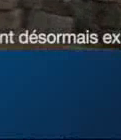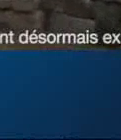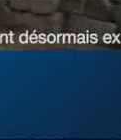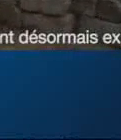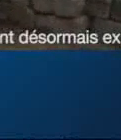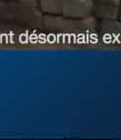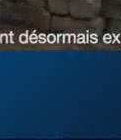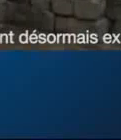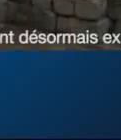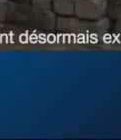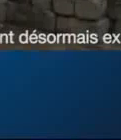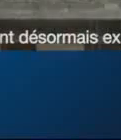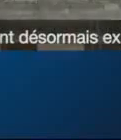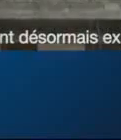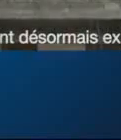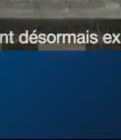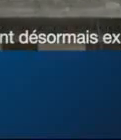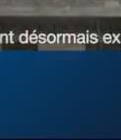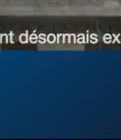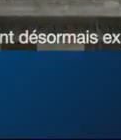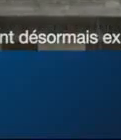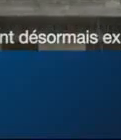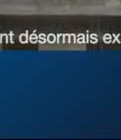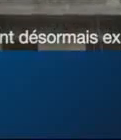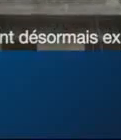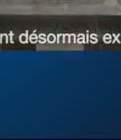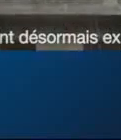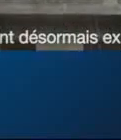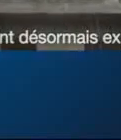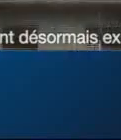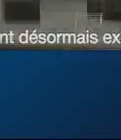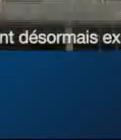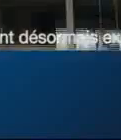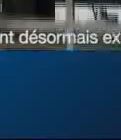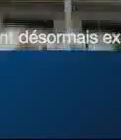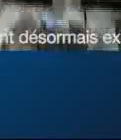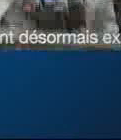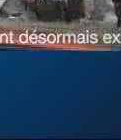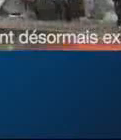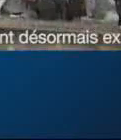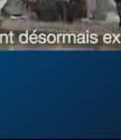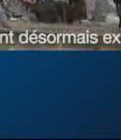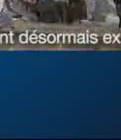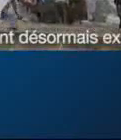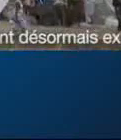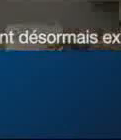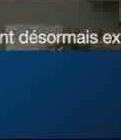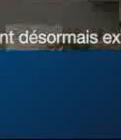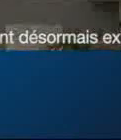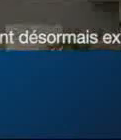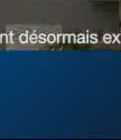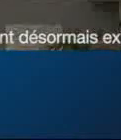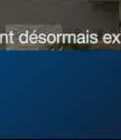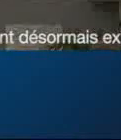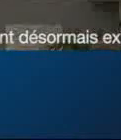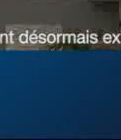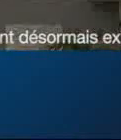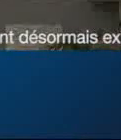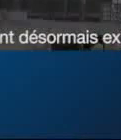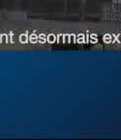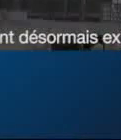Le deuxième grand titre de cette édition, devenu propriétaire d'un lot en Côte d'Ivoire, était difficile. La procédure était lourde et compliquée.